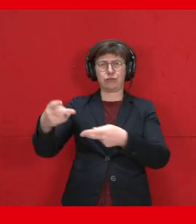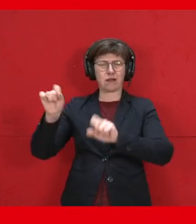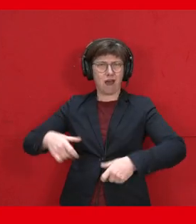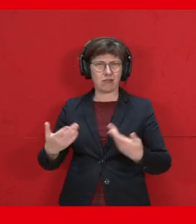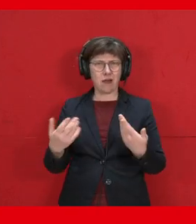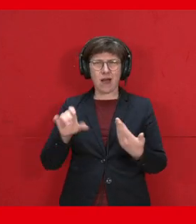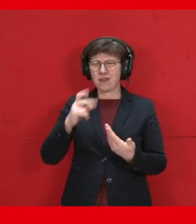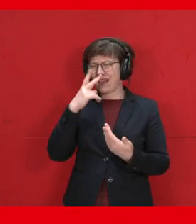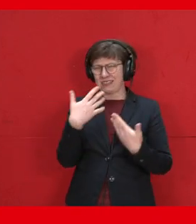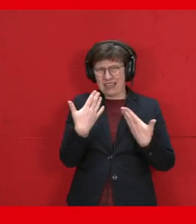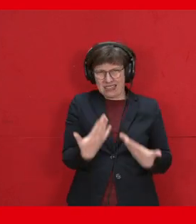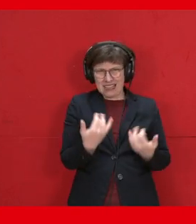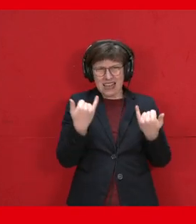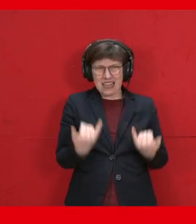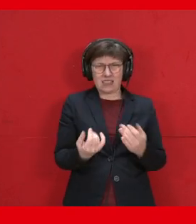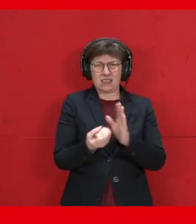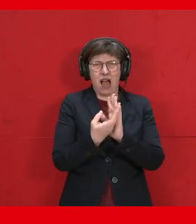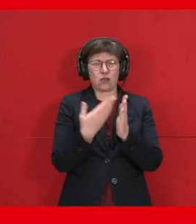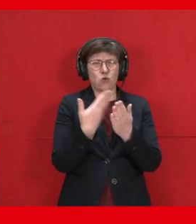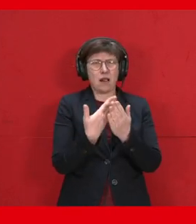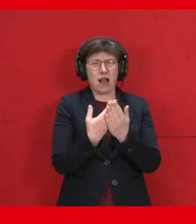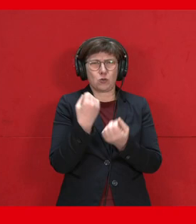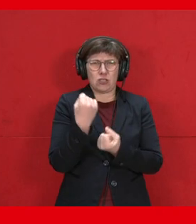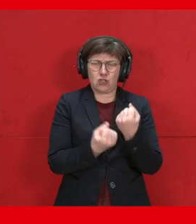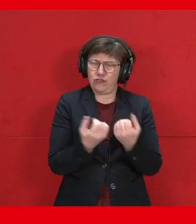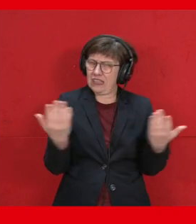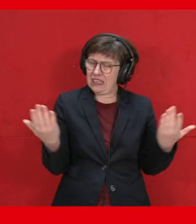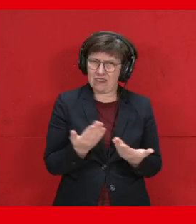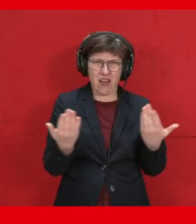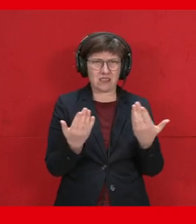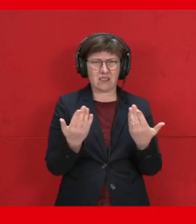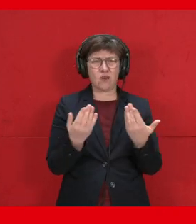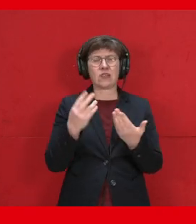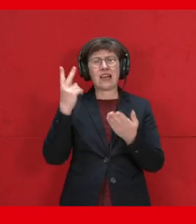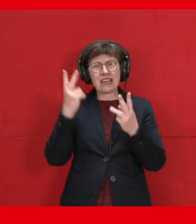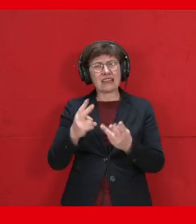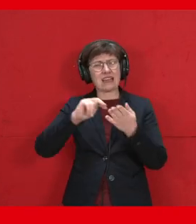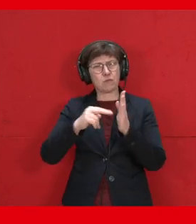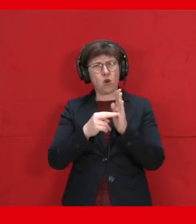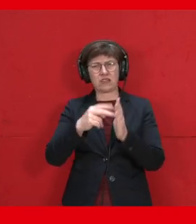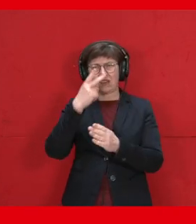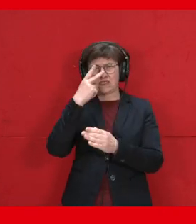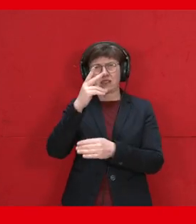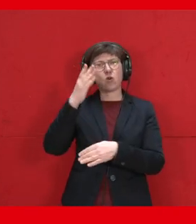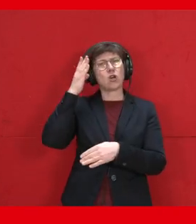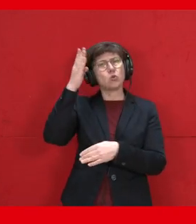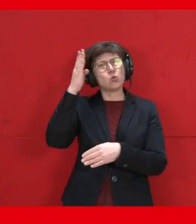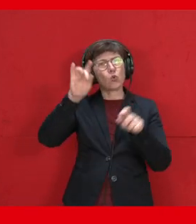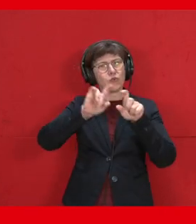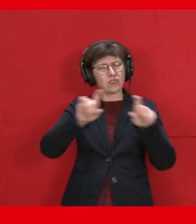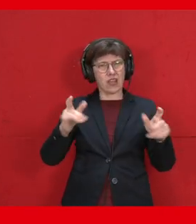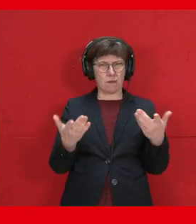sieht man genau an diesem aktuellen Beispiel, was die richtige Politik ist, wenn man über Zukunftsmissionen